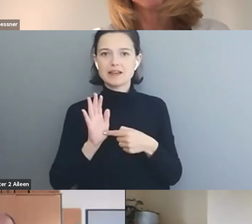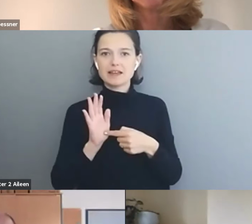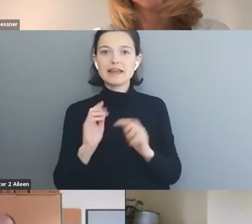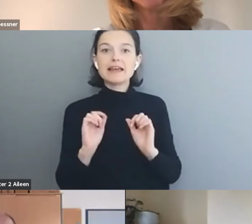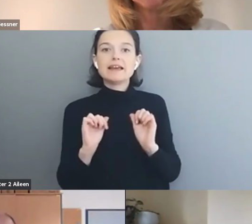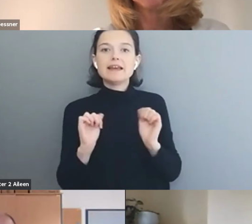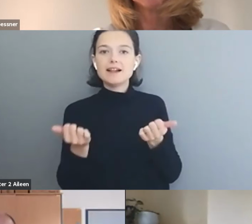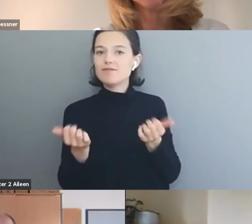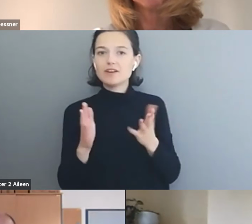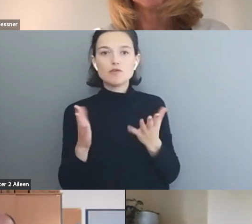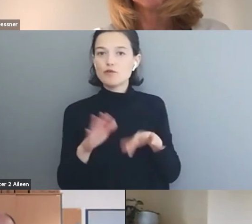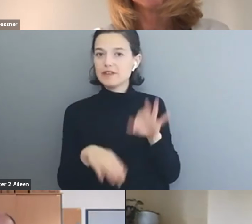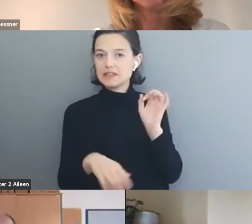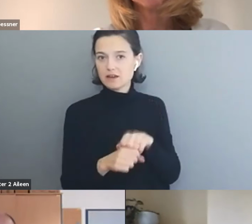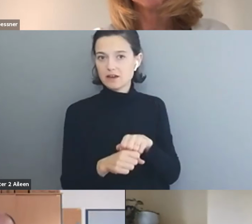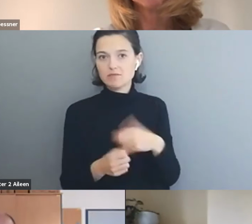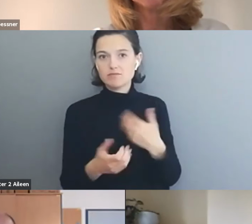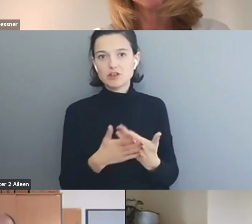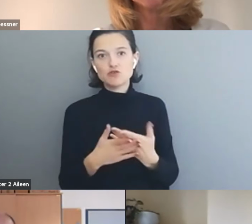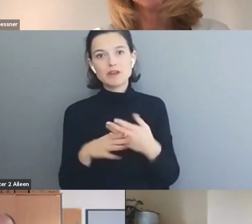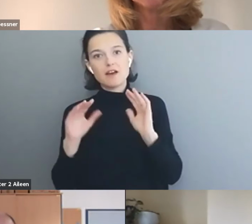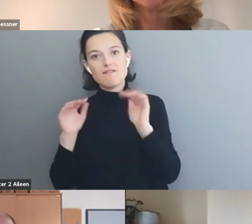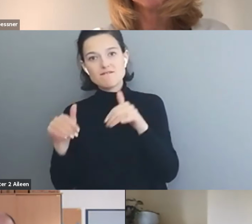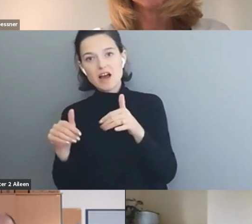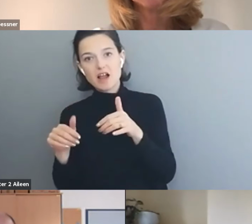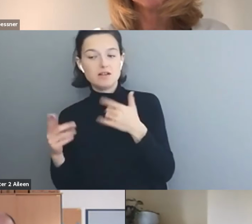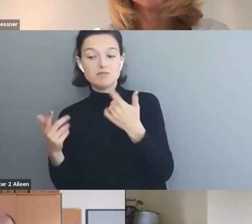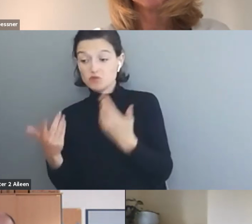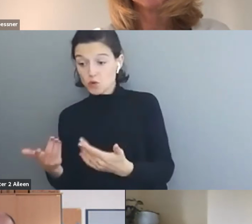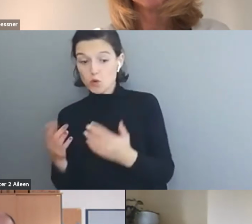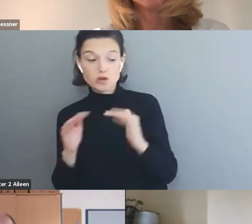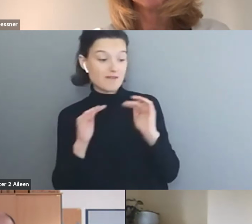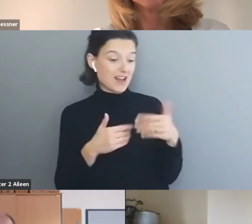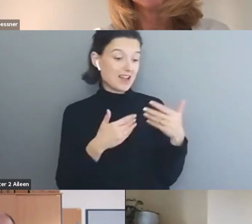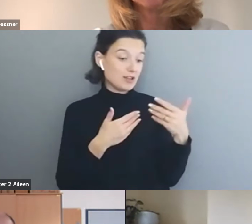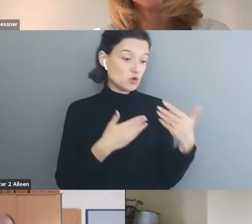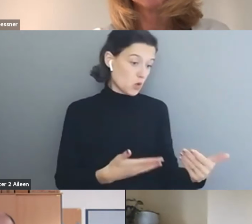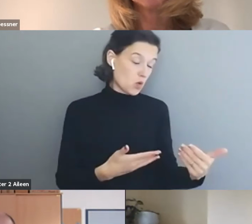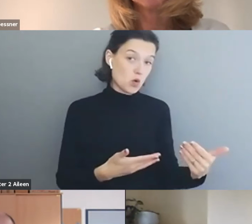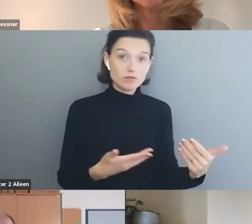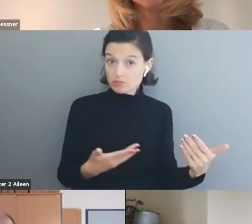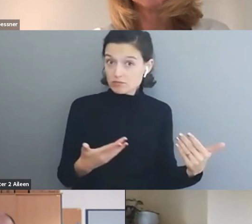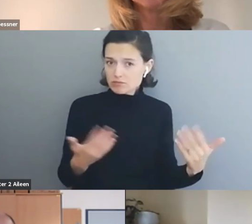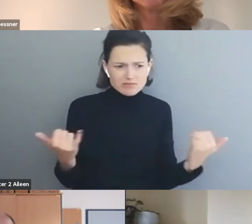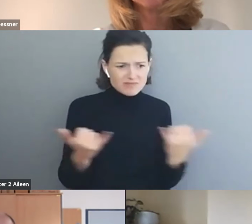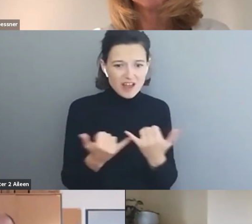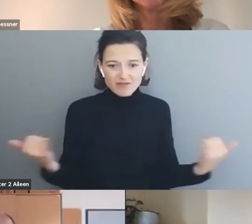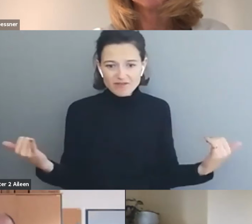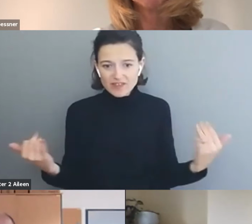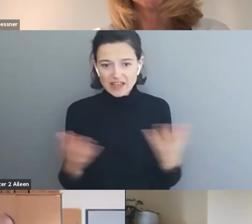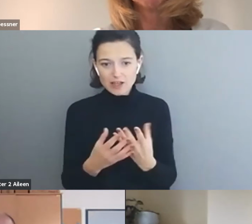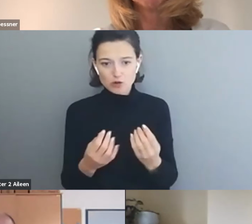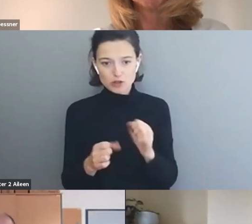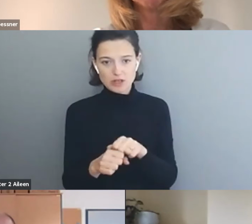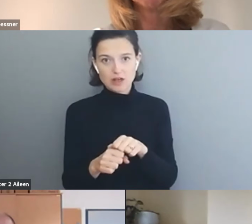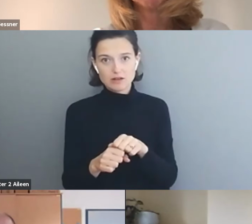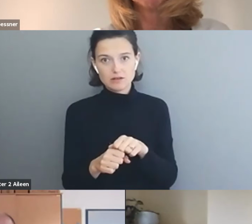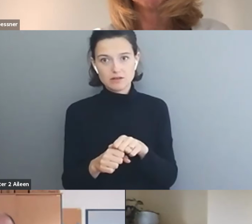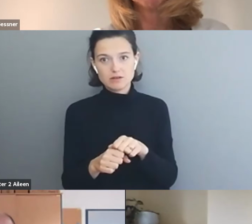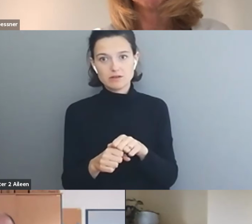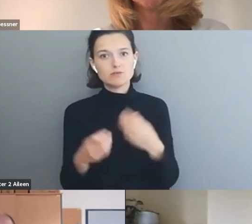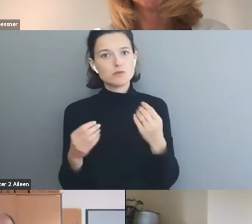Fall X oder Fall Y. Weil ich das auch ganz viel erlebt habe, dass die Leute verstanden haben, dass ein Problem